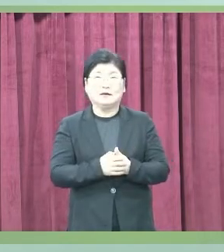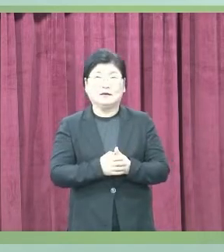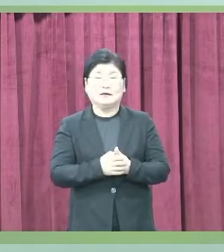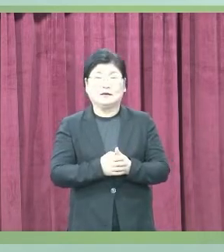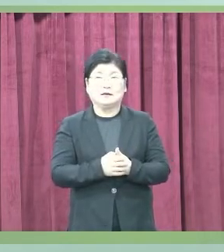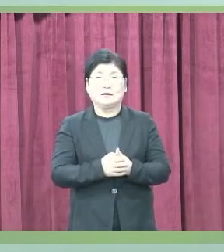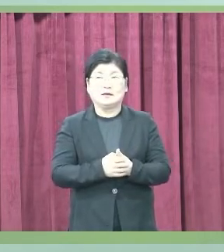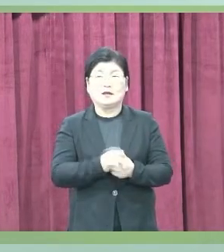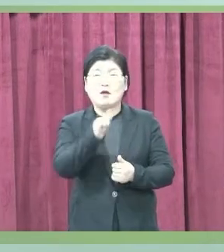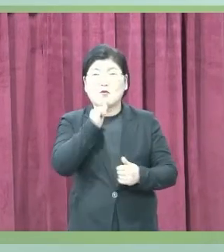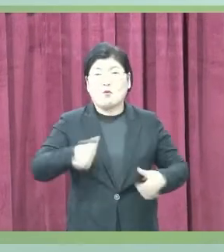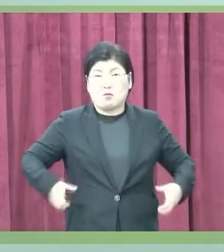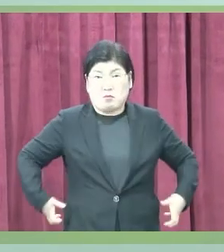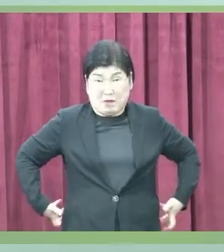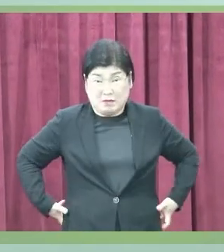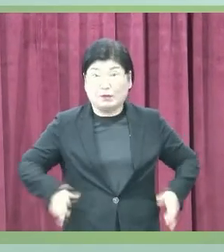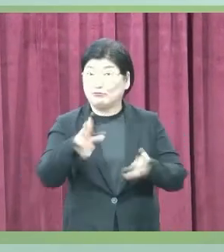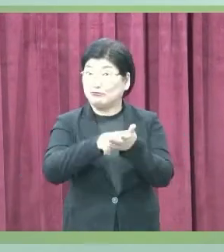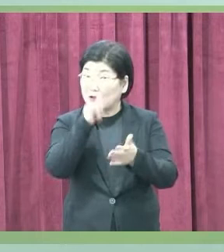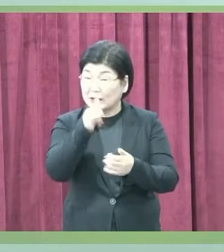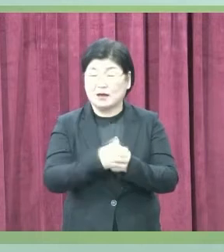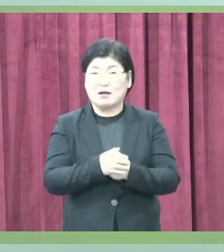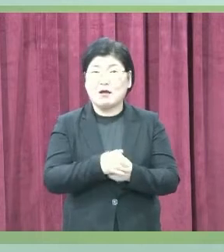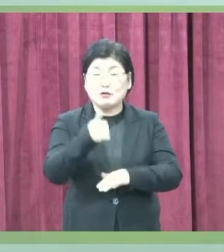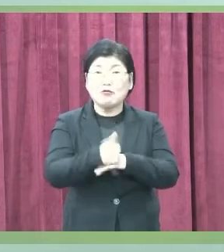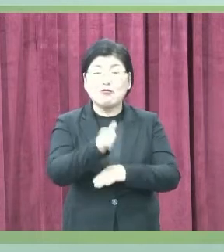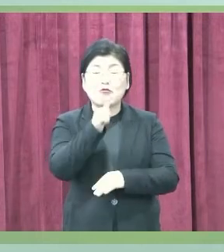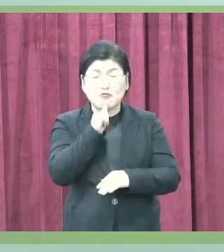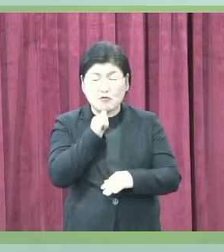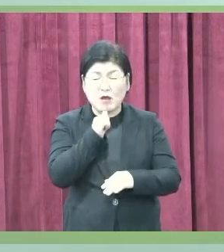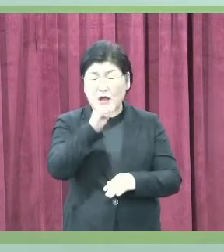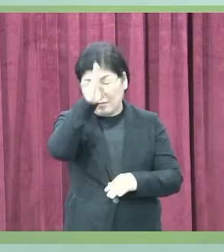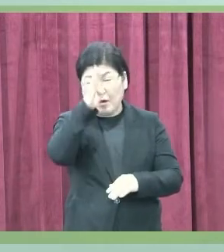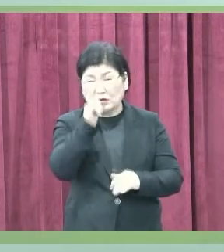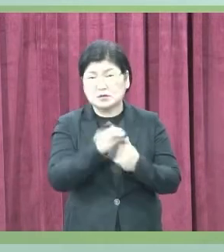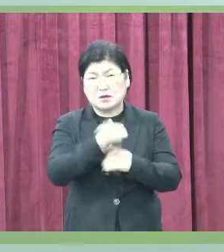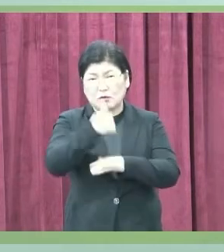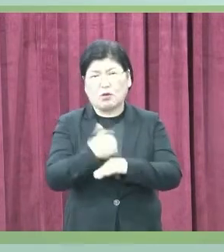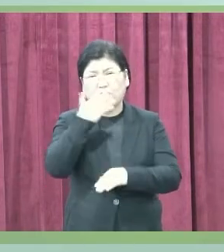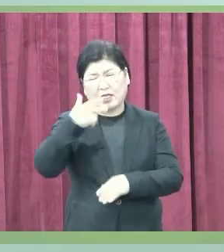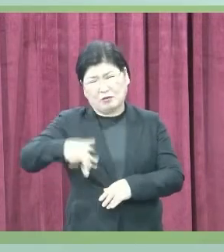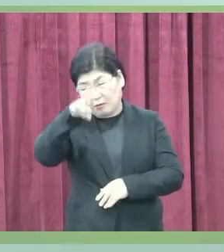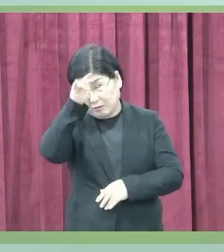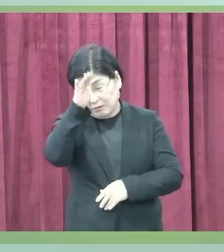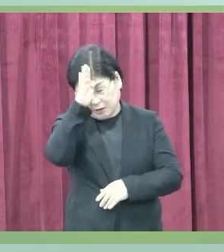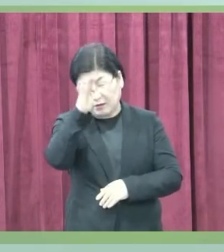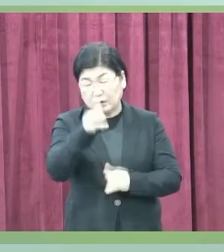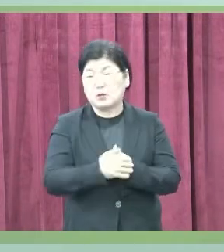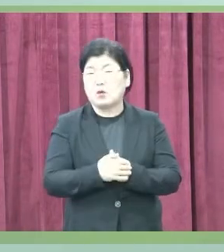하나가 신장이거든요. 그렇게 보면은 신장 장애의 프라이머리 컨디션이 당뇨라고 할 수가 있고 또